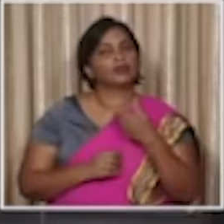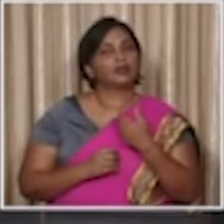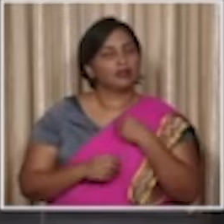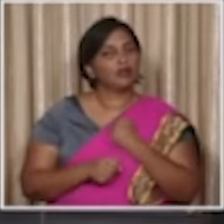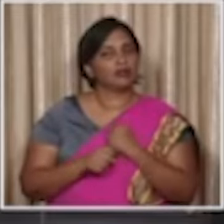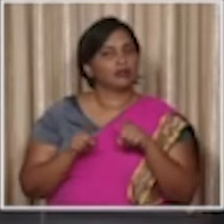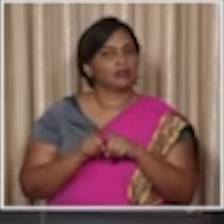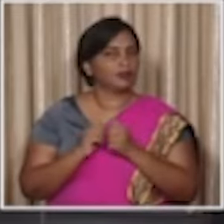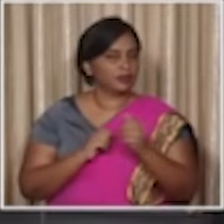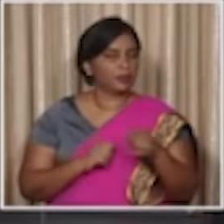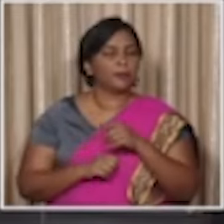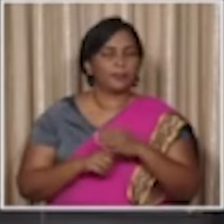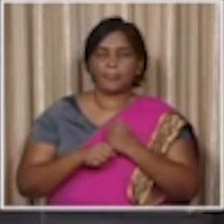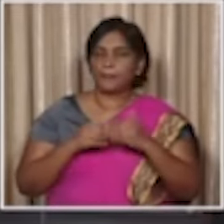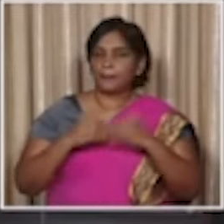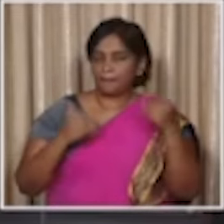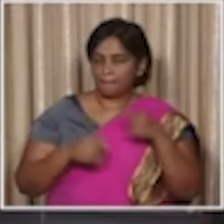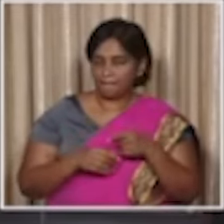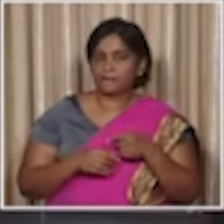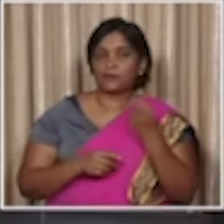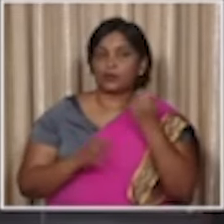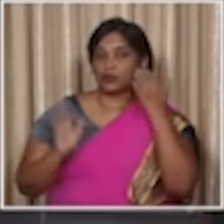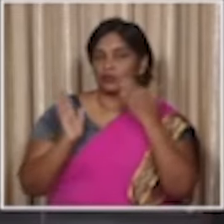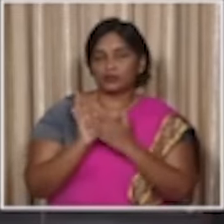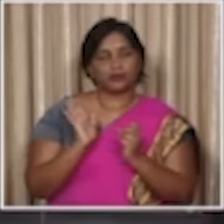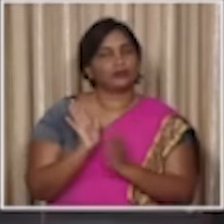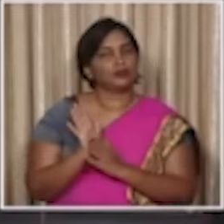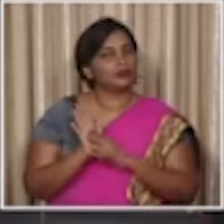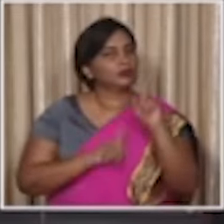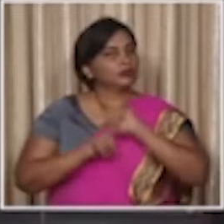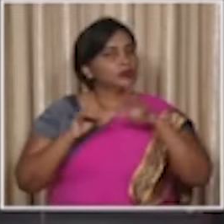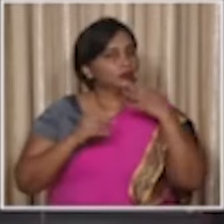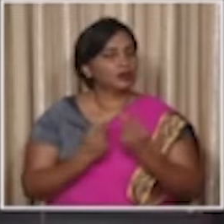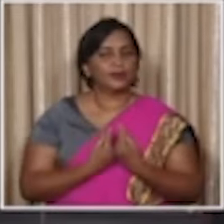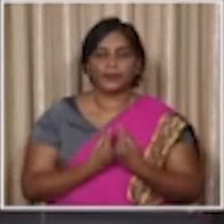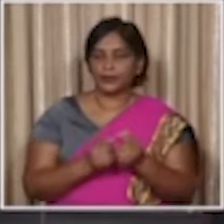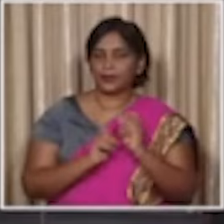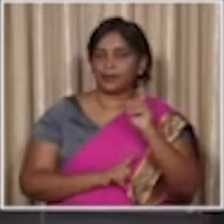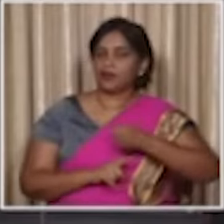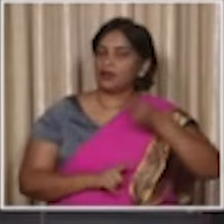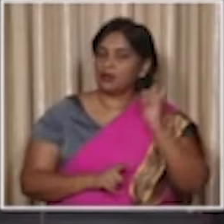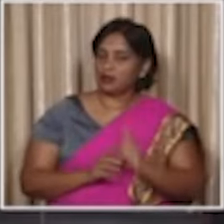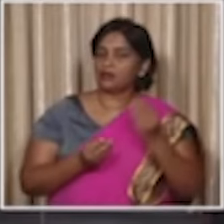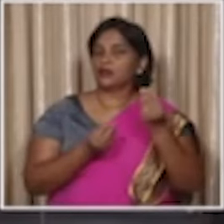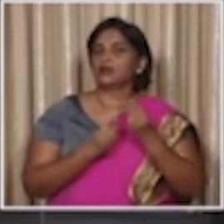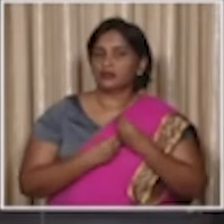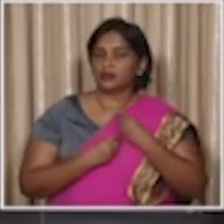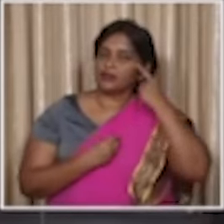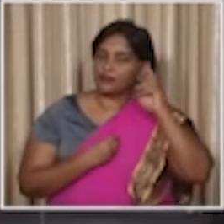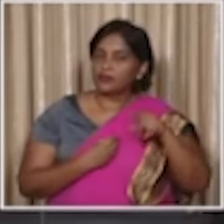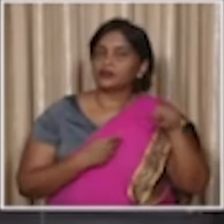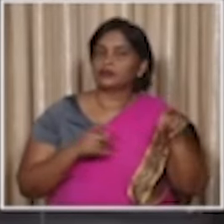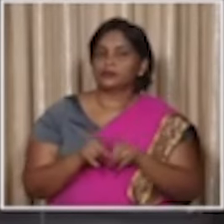රජය හැටියට කටයුතු කරනවා මේ ගැසට් නිවේදනය මුදල් පිළිබඳ කාර්යක සභාවේ සාකච්ඡා කළා කඩිනමින් පාර්ලිමේන්තුවේ අනුමත කළා දෙන්න කියලාත් අපි විශ්වාස කරනවා ඒ